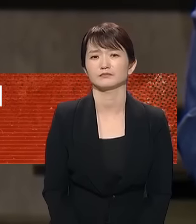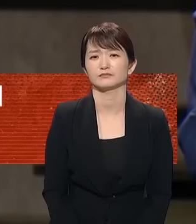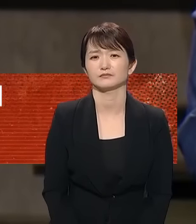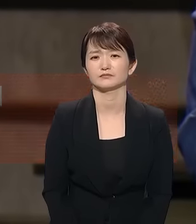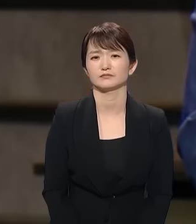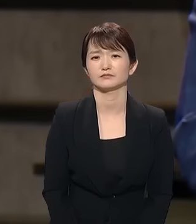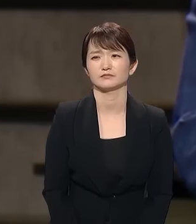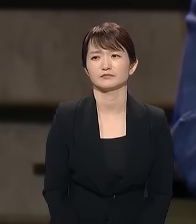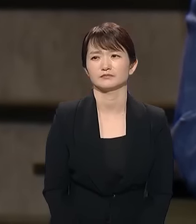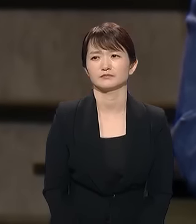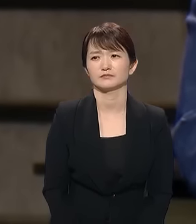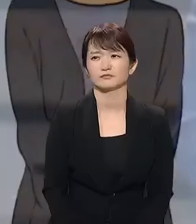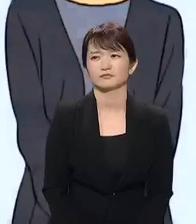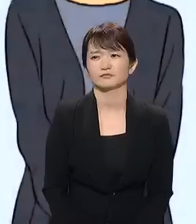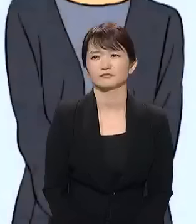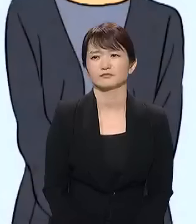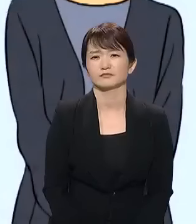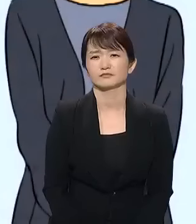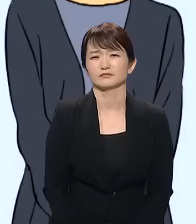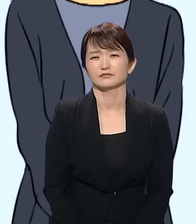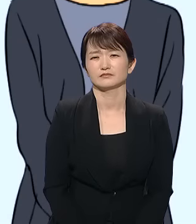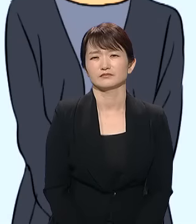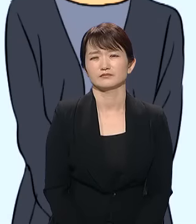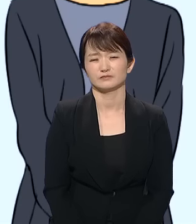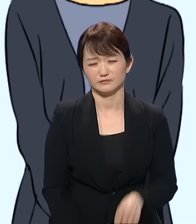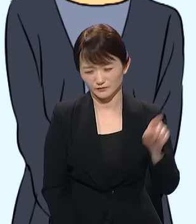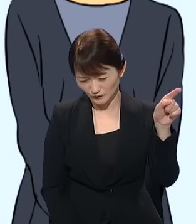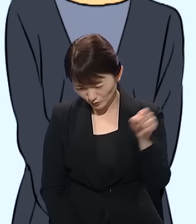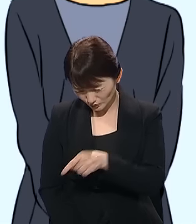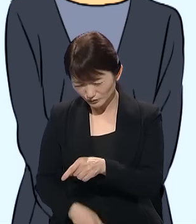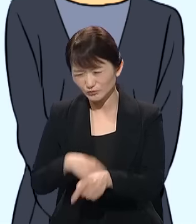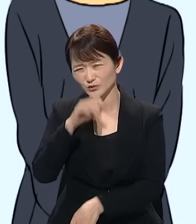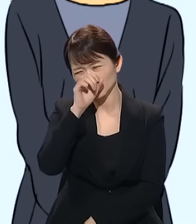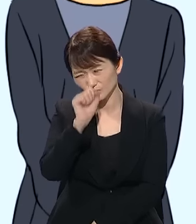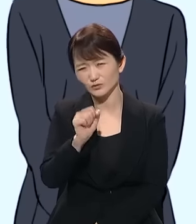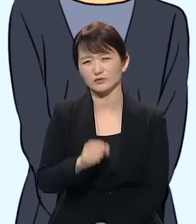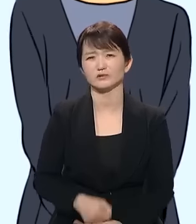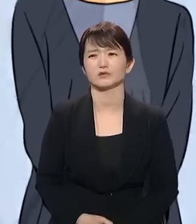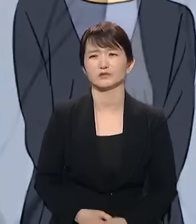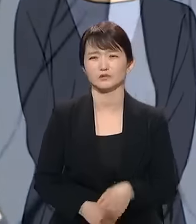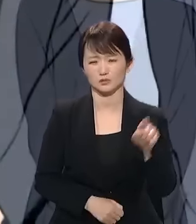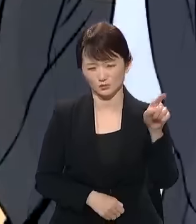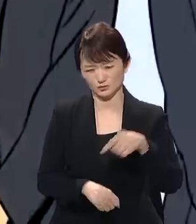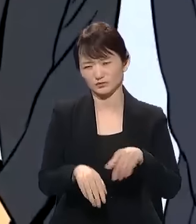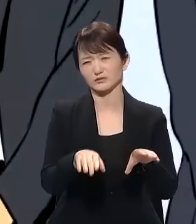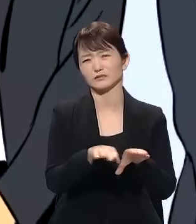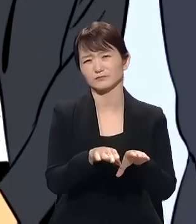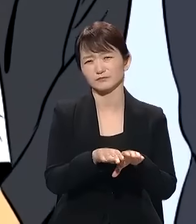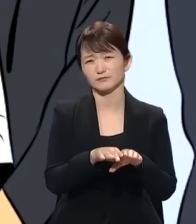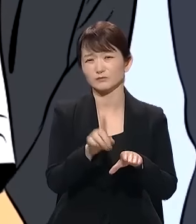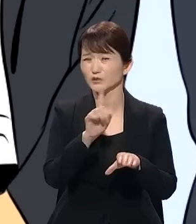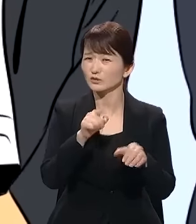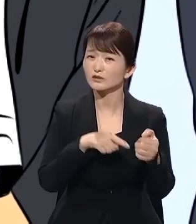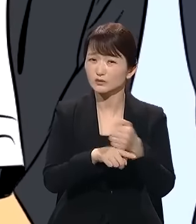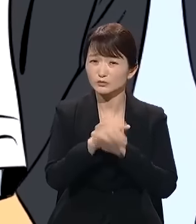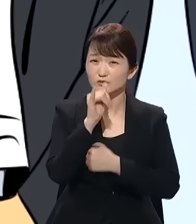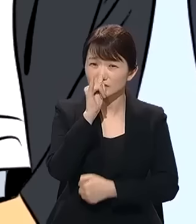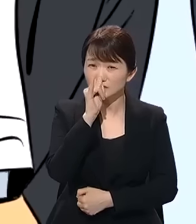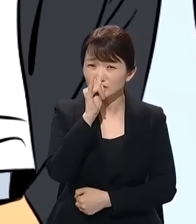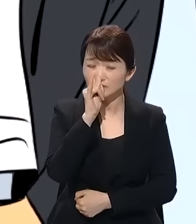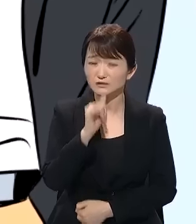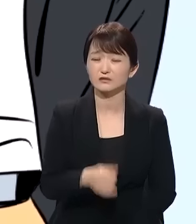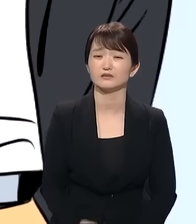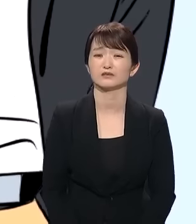이제 뭐 왔으면 제일 좋았을 뻔했는데 안 왔기 때문에 아마 그런 사연이 있지 않았겠는가 하는